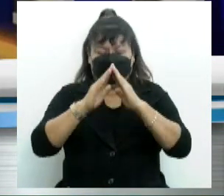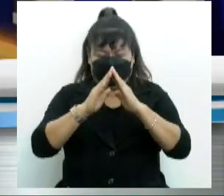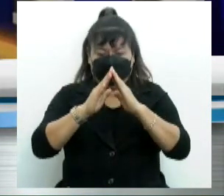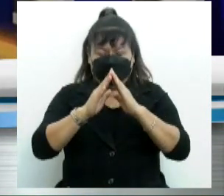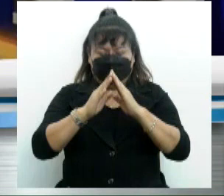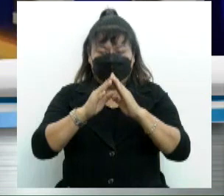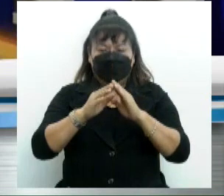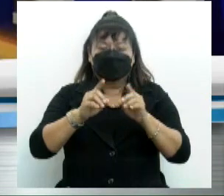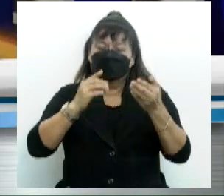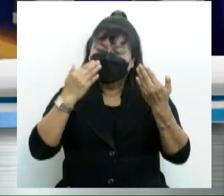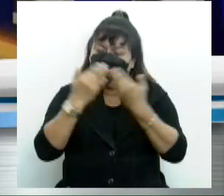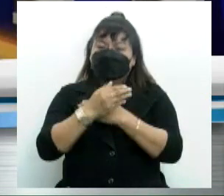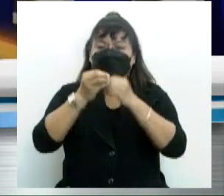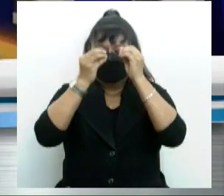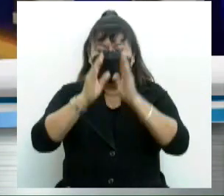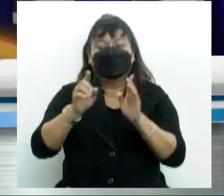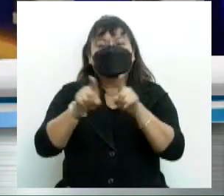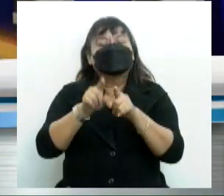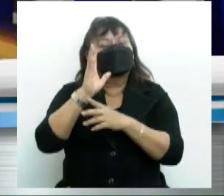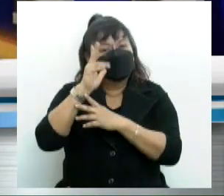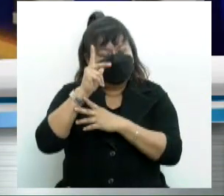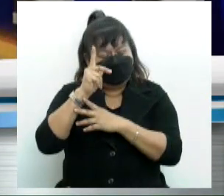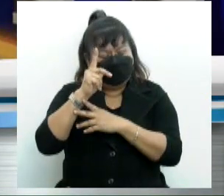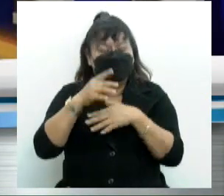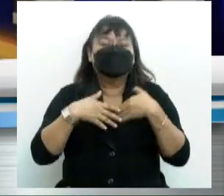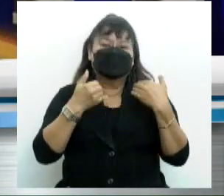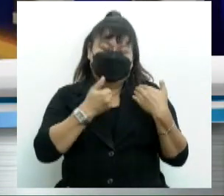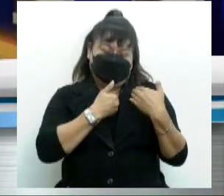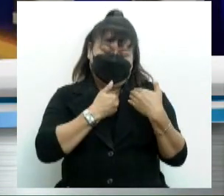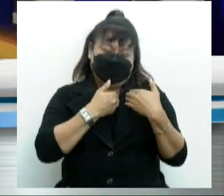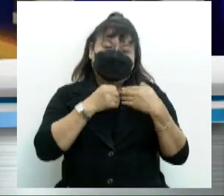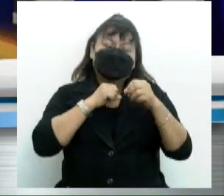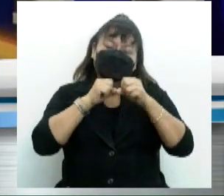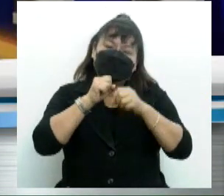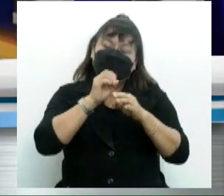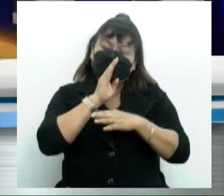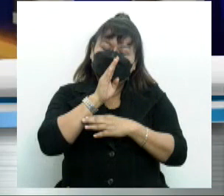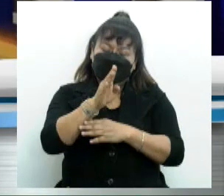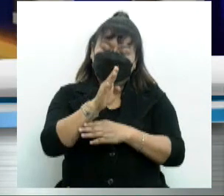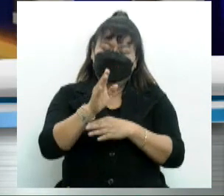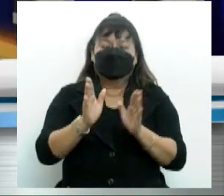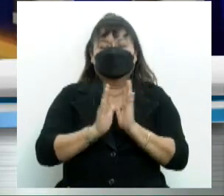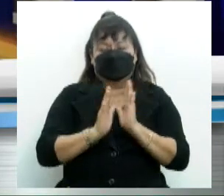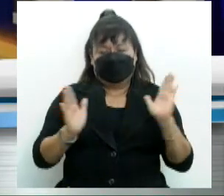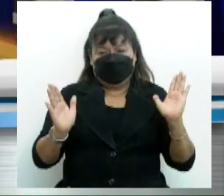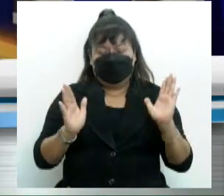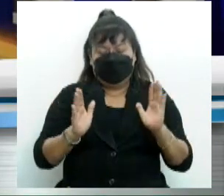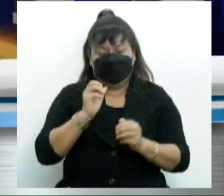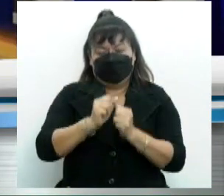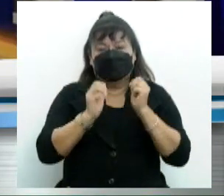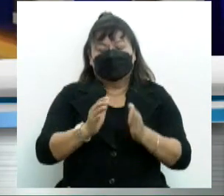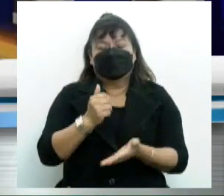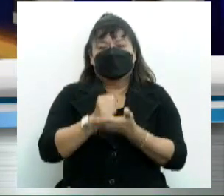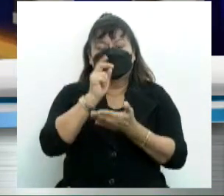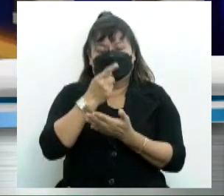ให้เขาเป็นความอุ่นใจสบายใจนะเขาก็ขอสื่อสารตรงนี้กับท่านนะครับและก็เพราะขอบคุณที่ทำทุกคนทุก